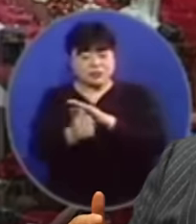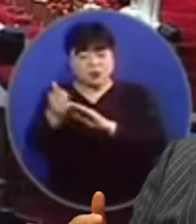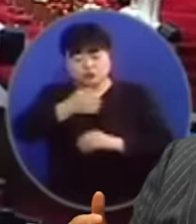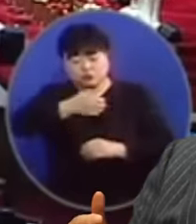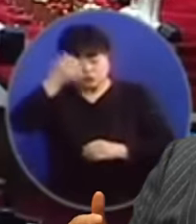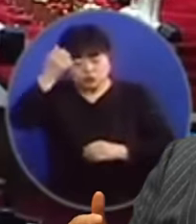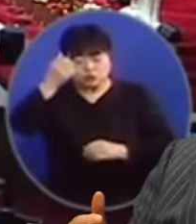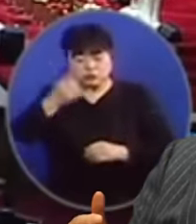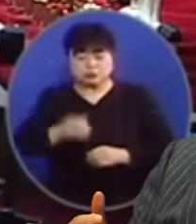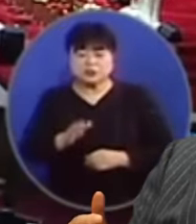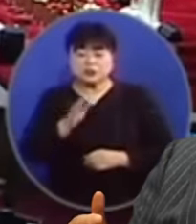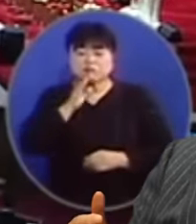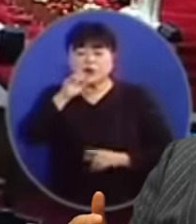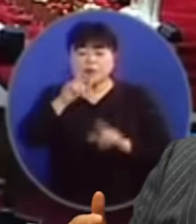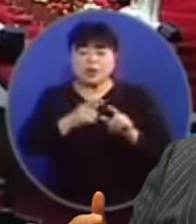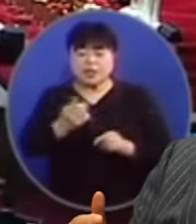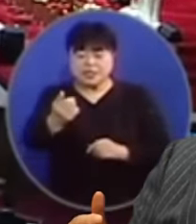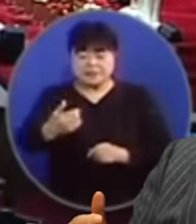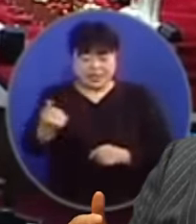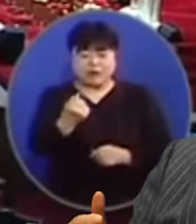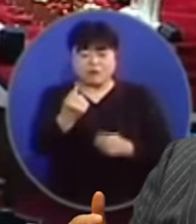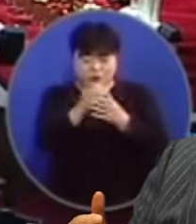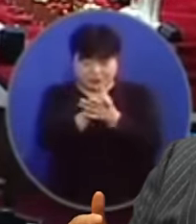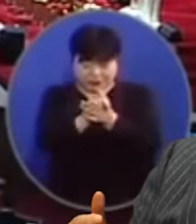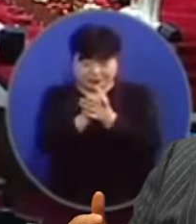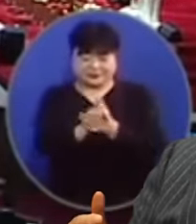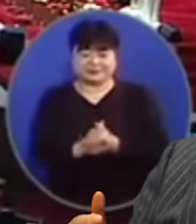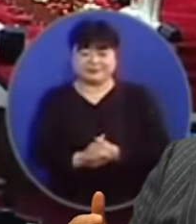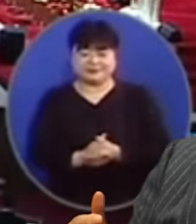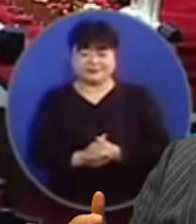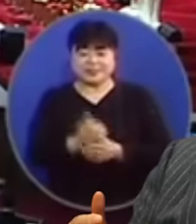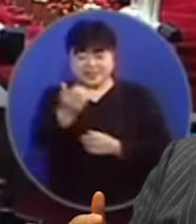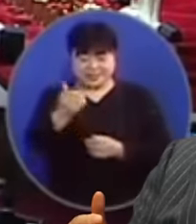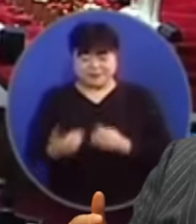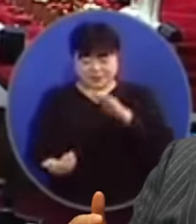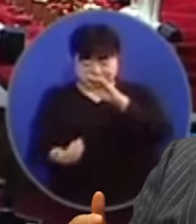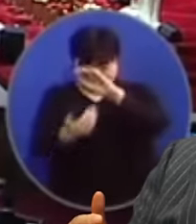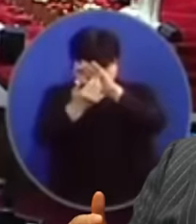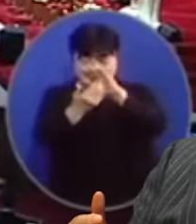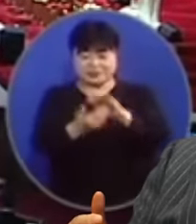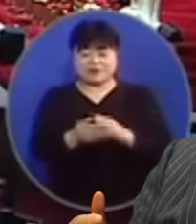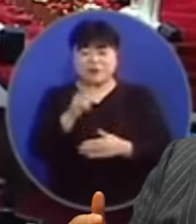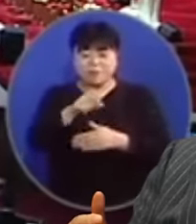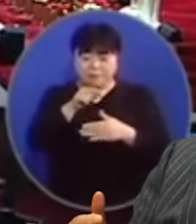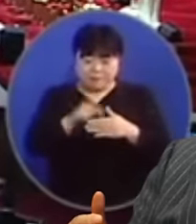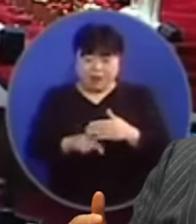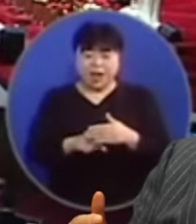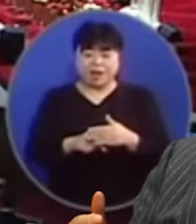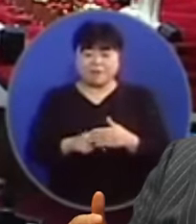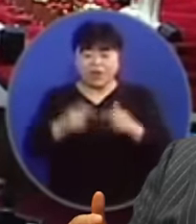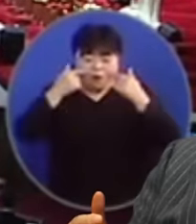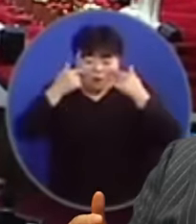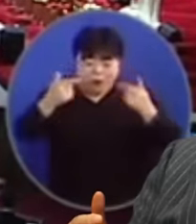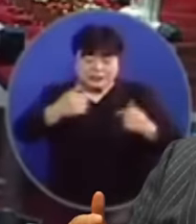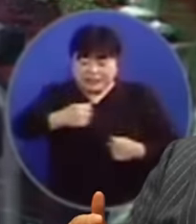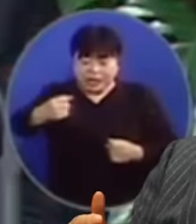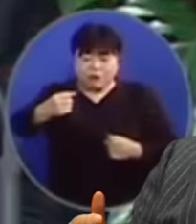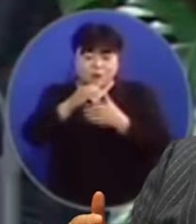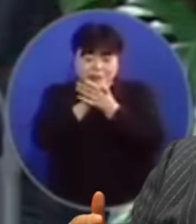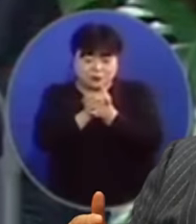꿈을 실상으로 이미 갖고 기도하는 것입니다. 이미 이루어진다는 것을 마음속에 확실히